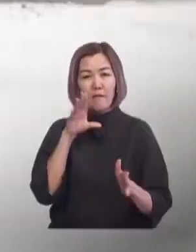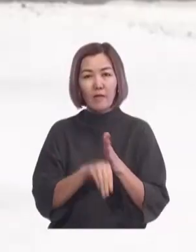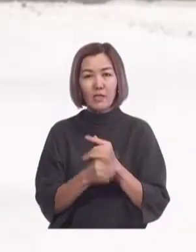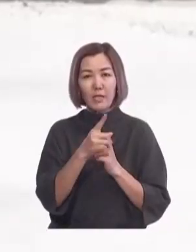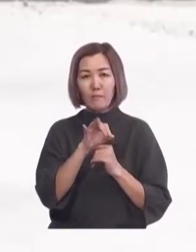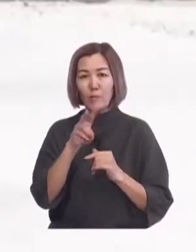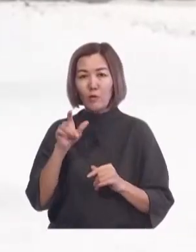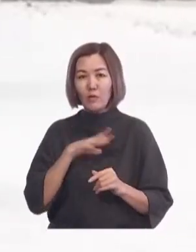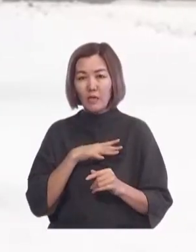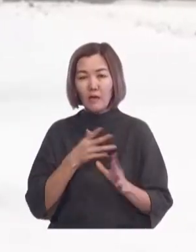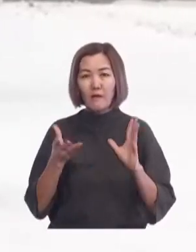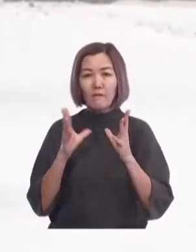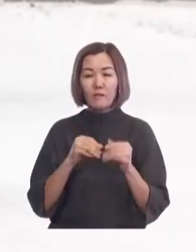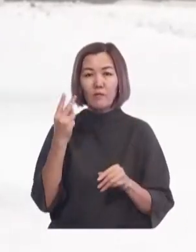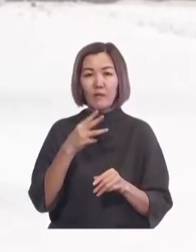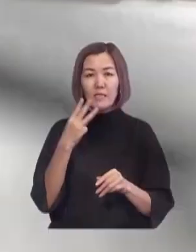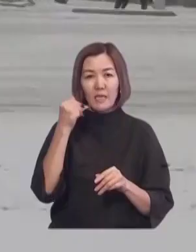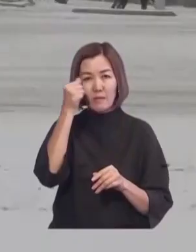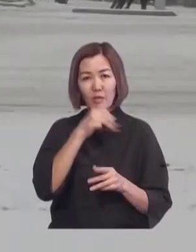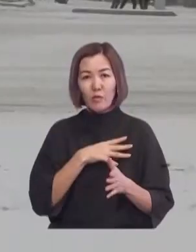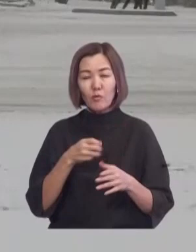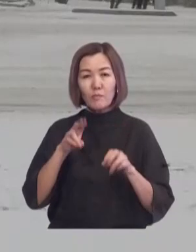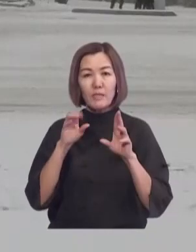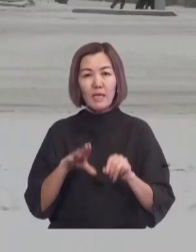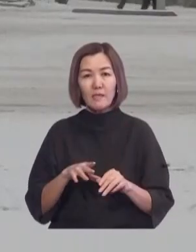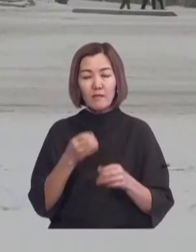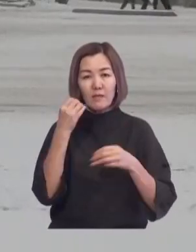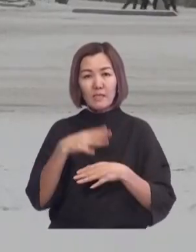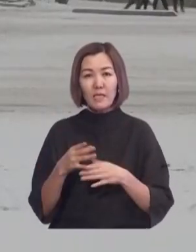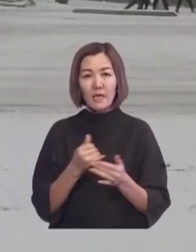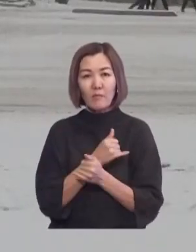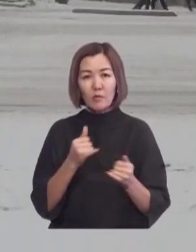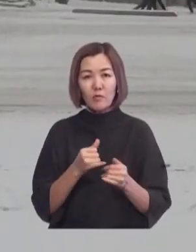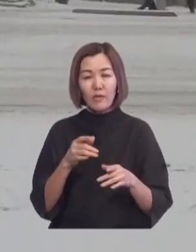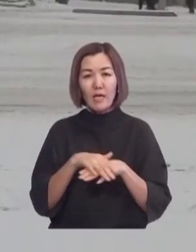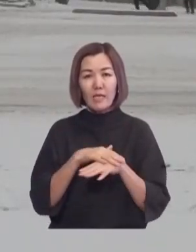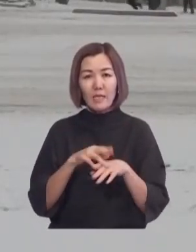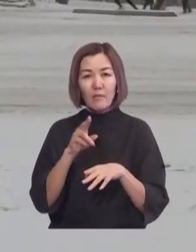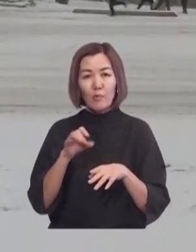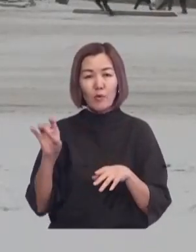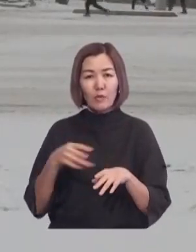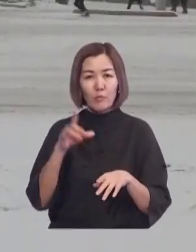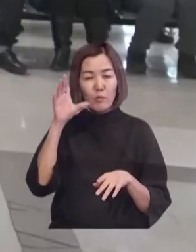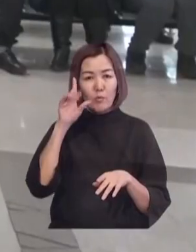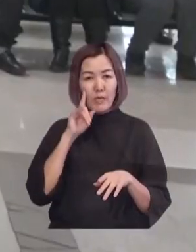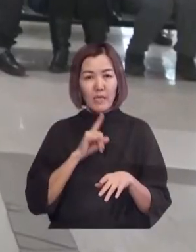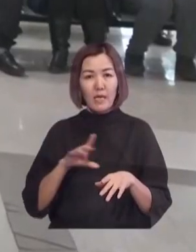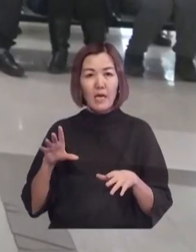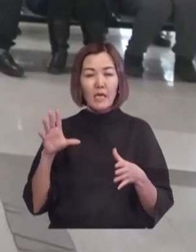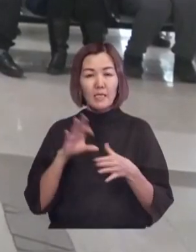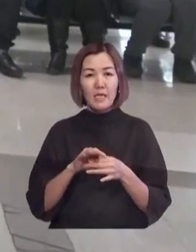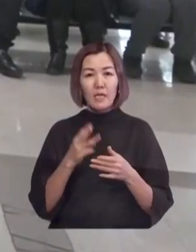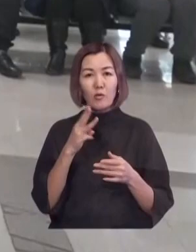более 1 миллиона тенге. Всего в 2023 году в специализированных центрах обслуживания населения по республике зарегистрировано